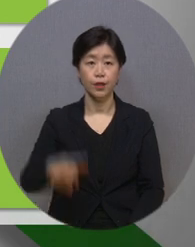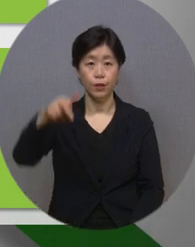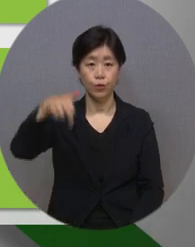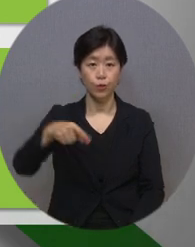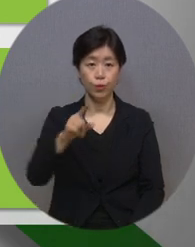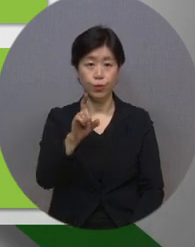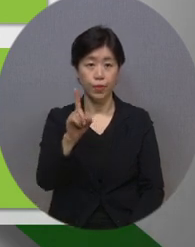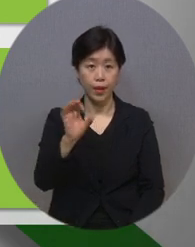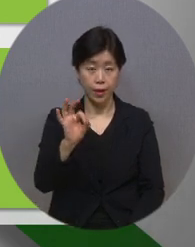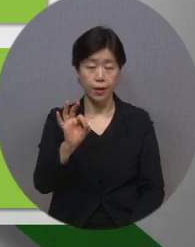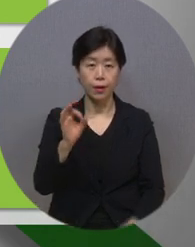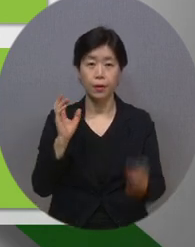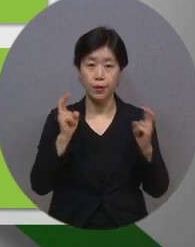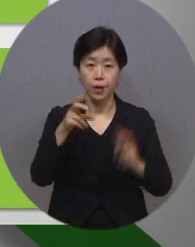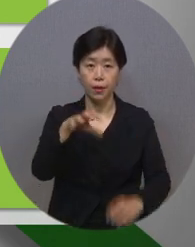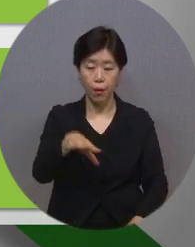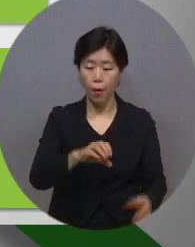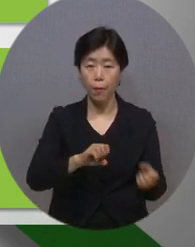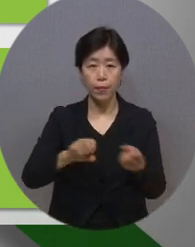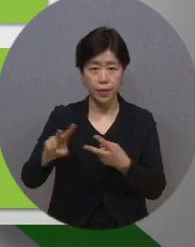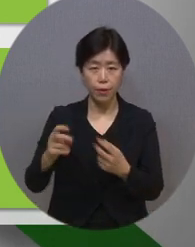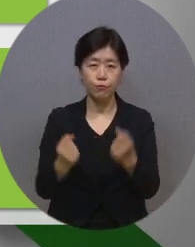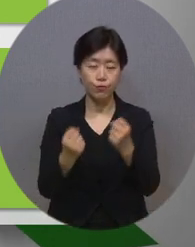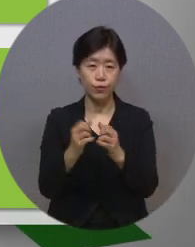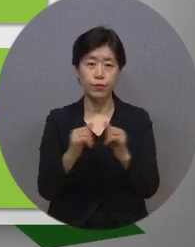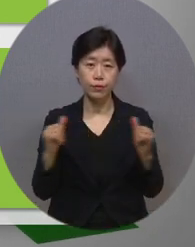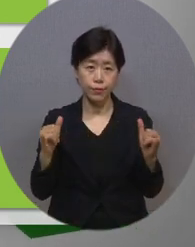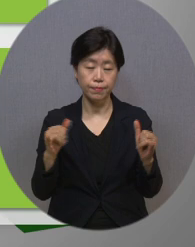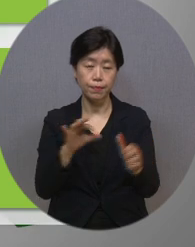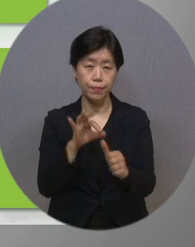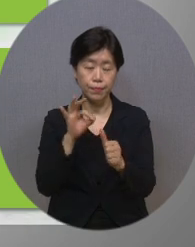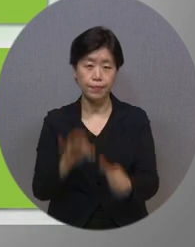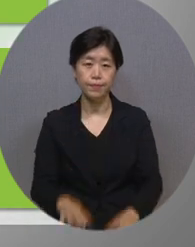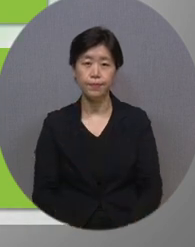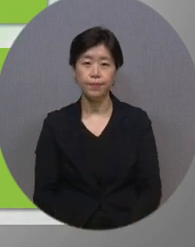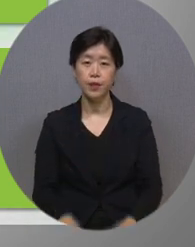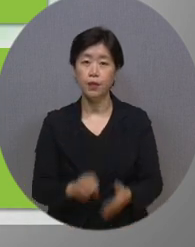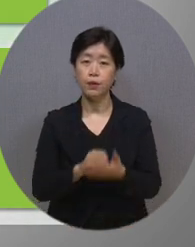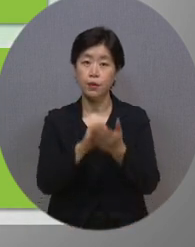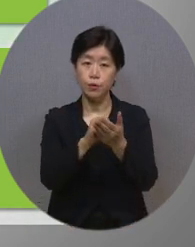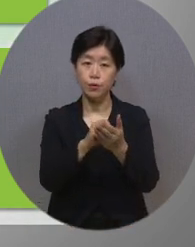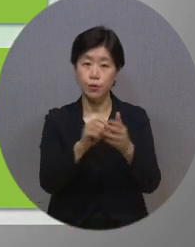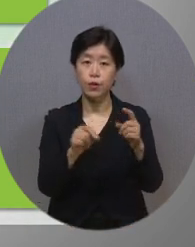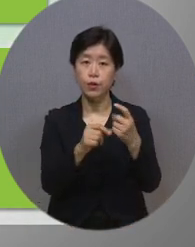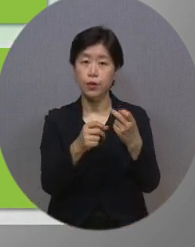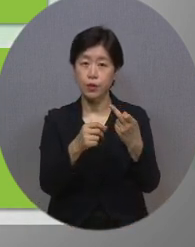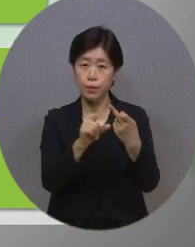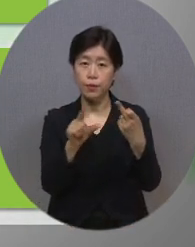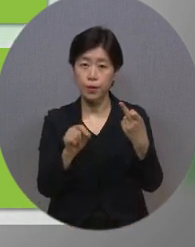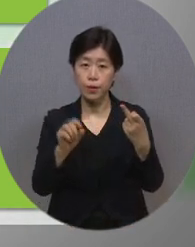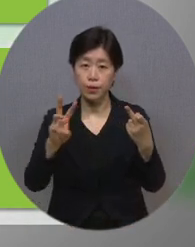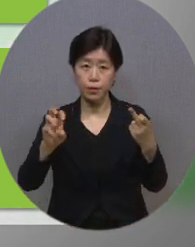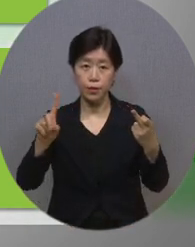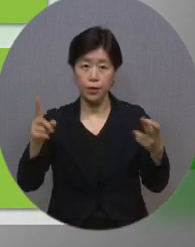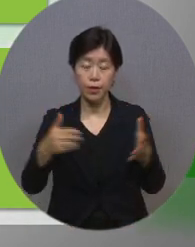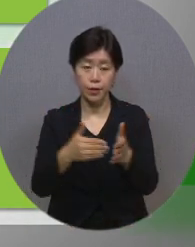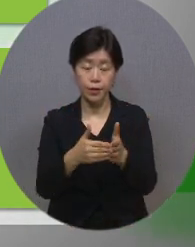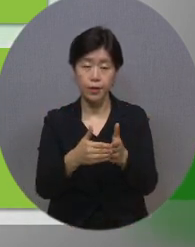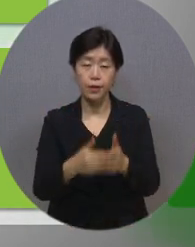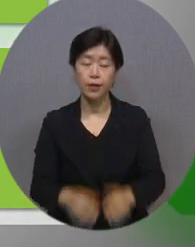쿠팡 주식회사에서 배송 납품 운전원을 모집합니다. 접수 마감일은 12월